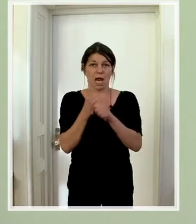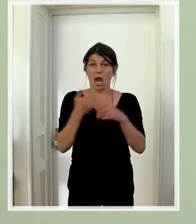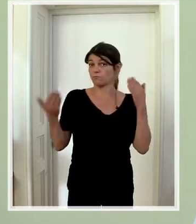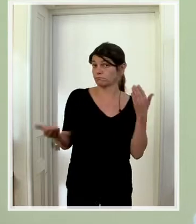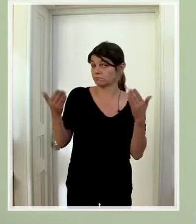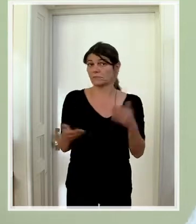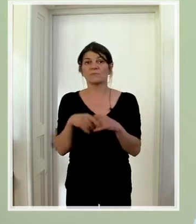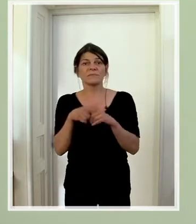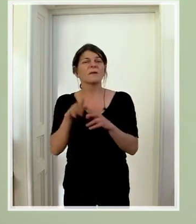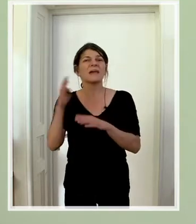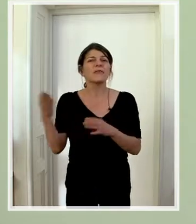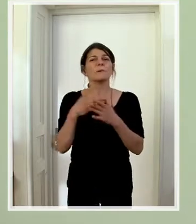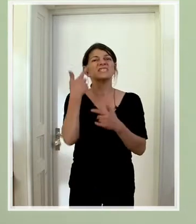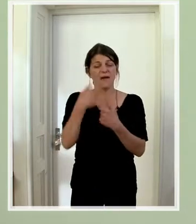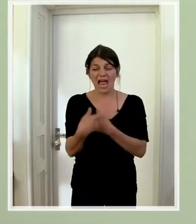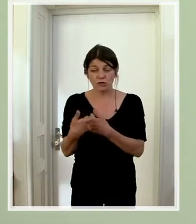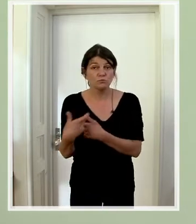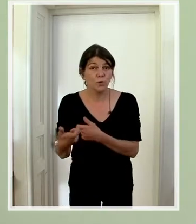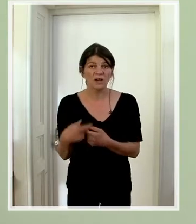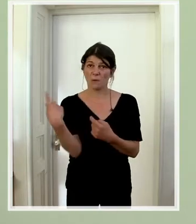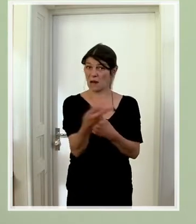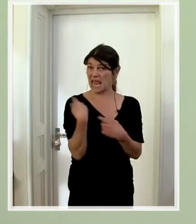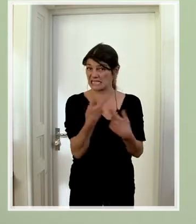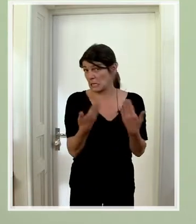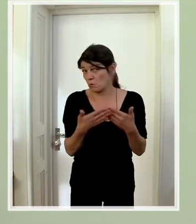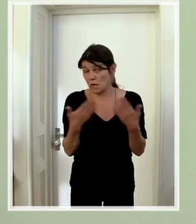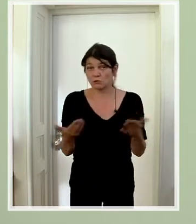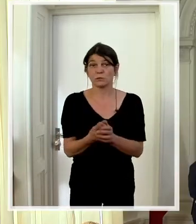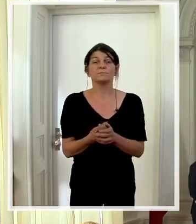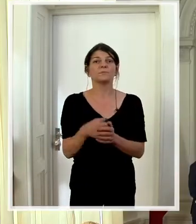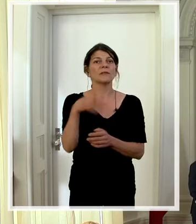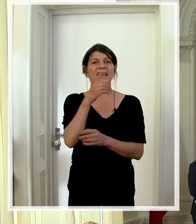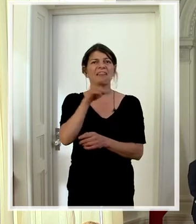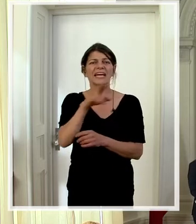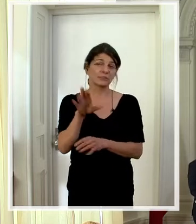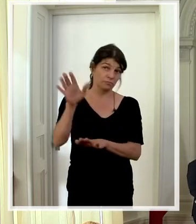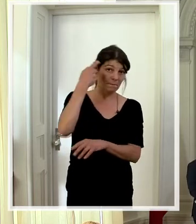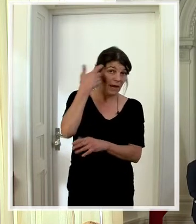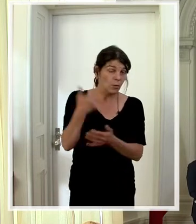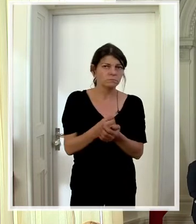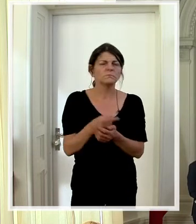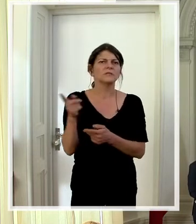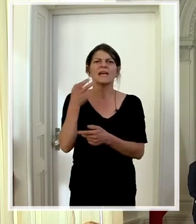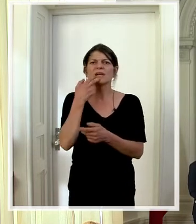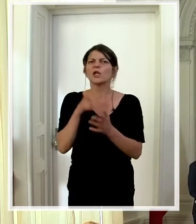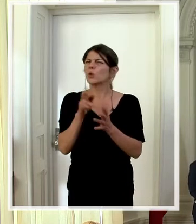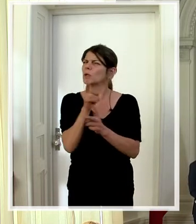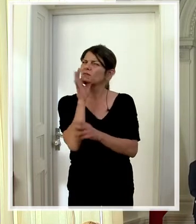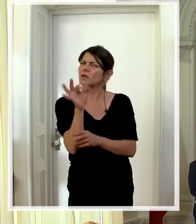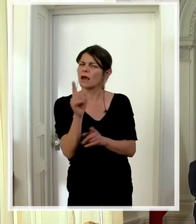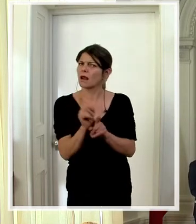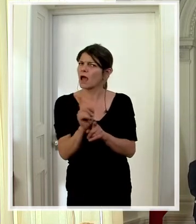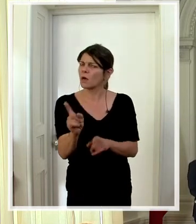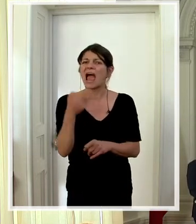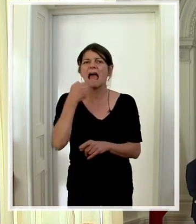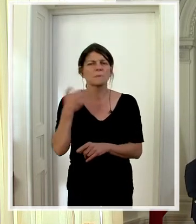Bendra zum Beispiel zwei Spuren, im Kreisel. Daniel Riesch zum Beispiel. Ja, ich möchte vielleicht einfach noch eine Rückfrage stellen. Herbert,